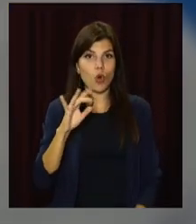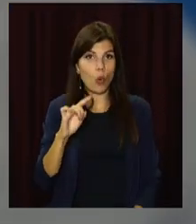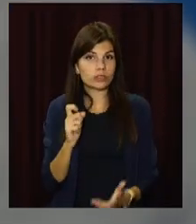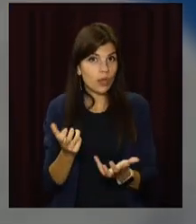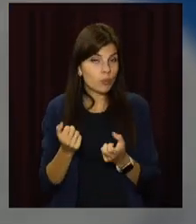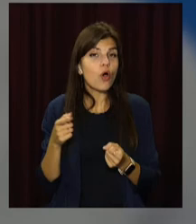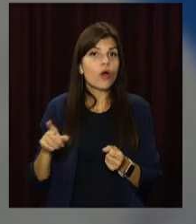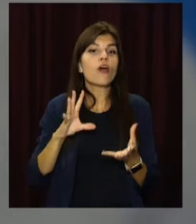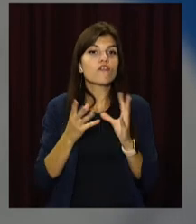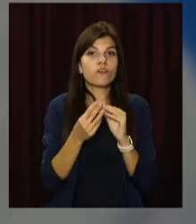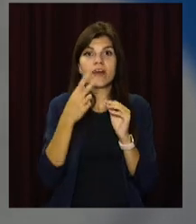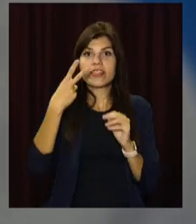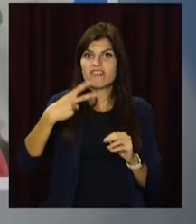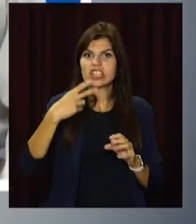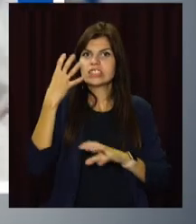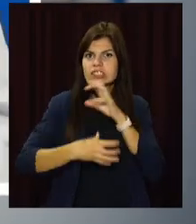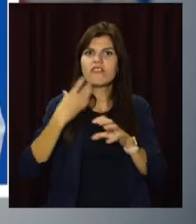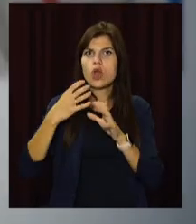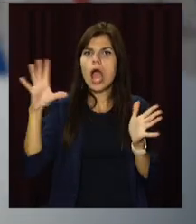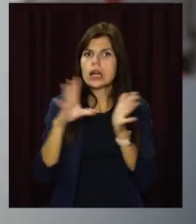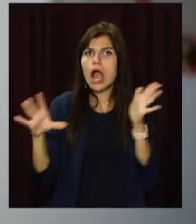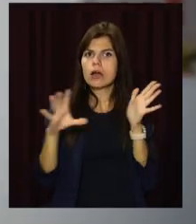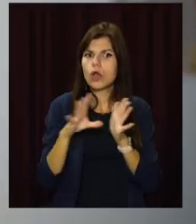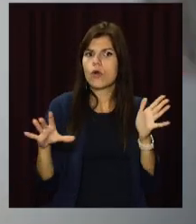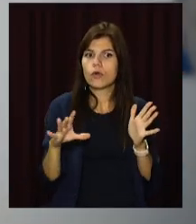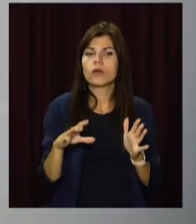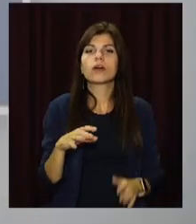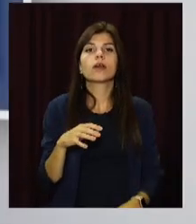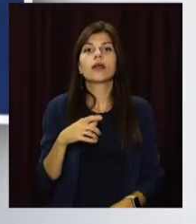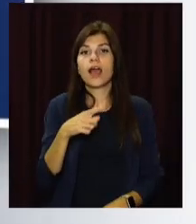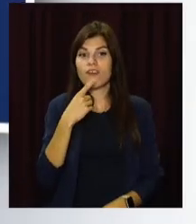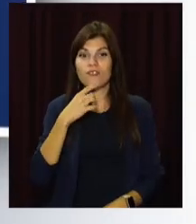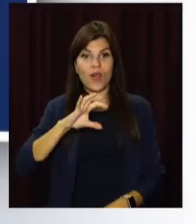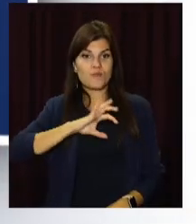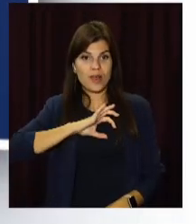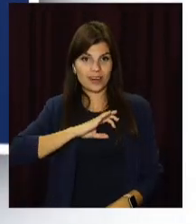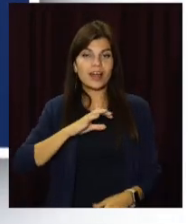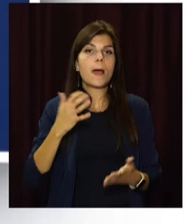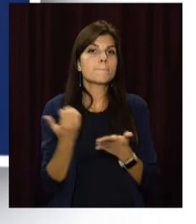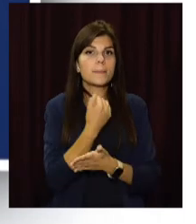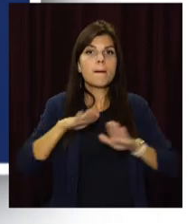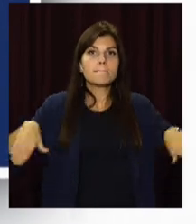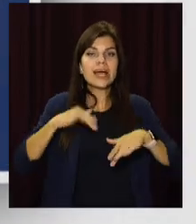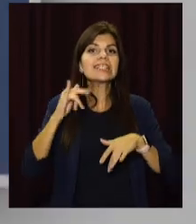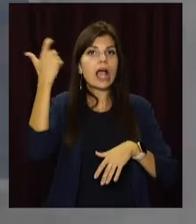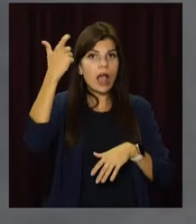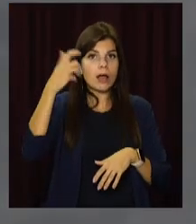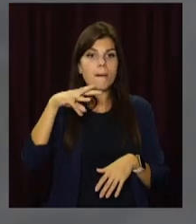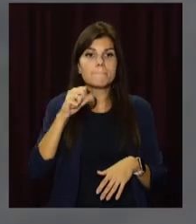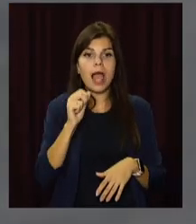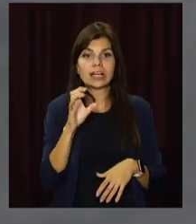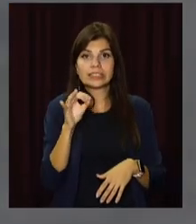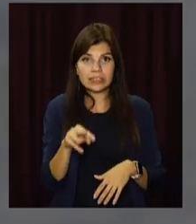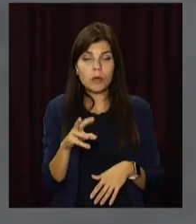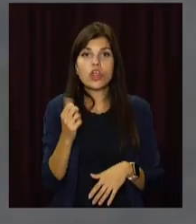цьому вони встановили 20 світових паралімпійських рекордів, а в особистому медальному заліку переміг плавець із Харкова Максим